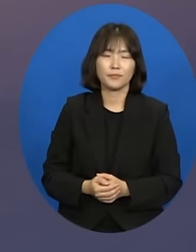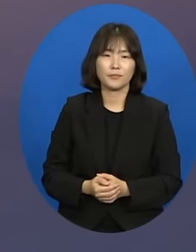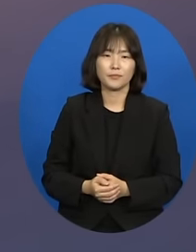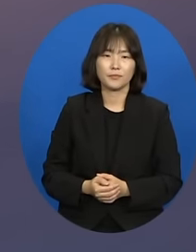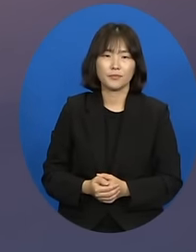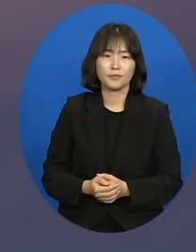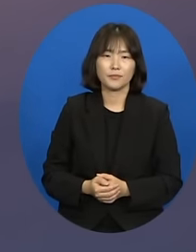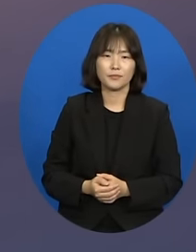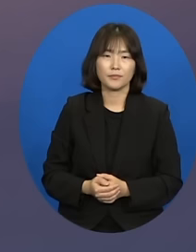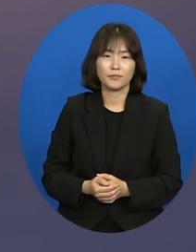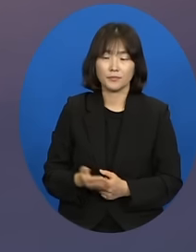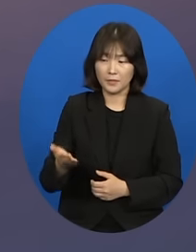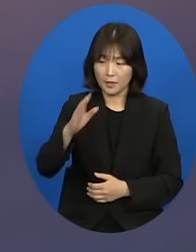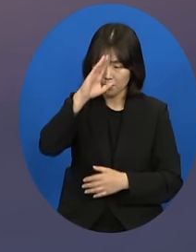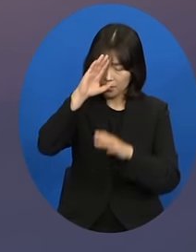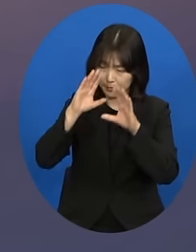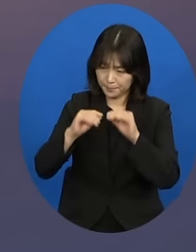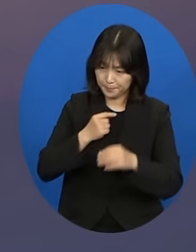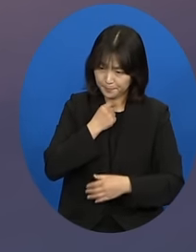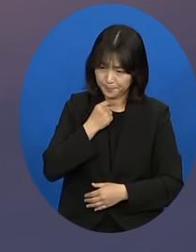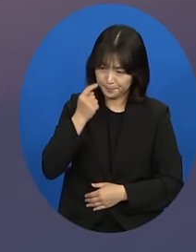내가 낫고자 하느냐?